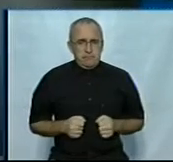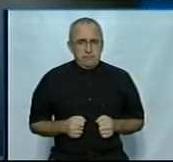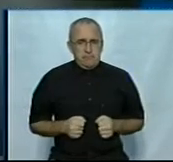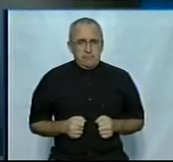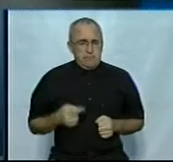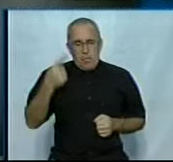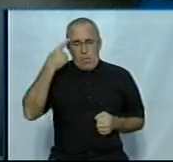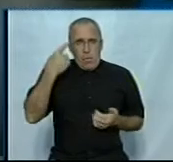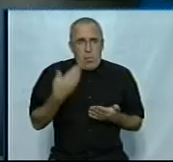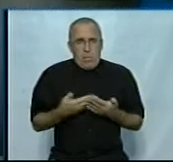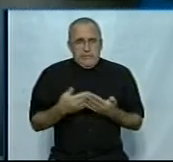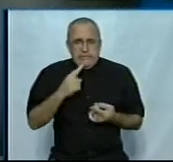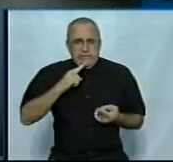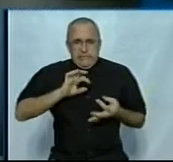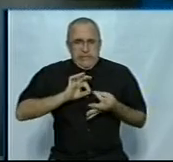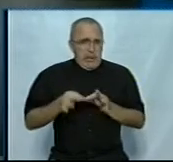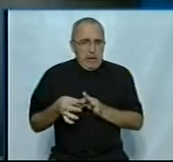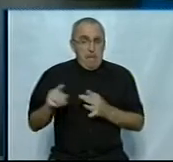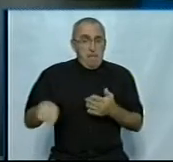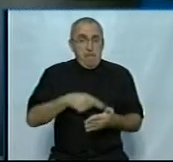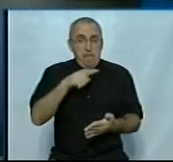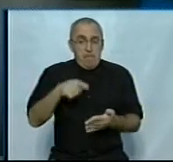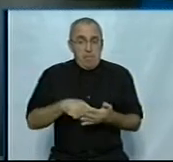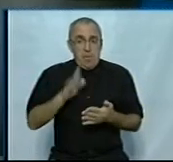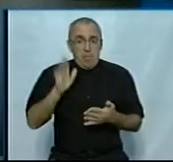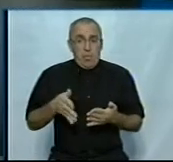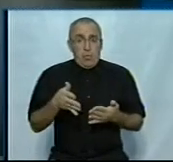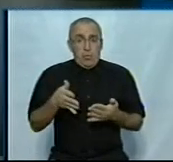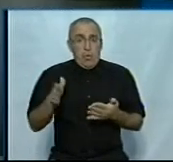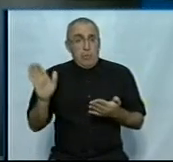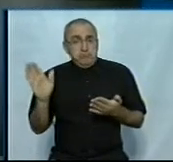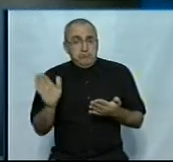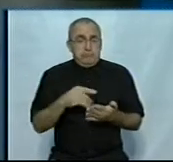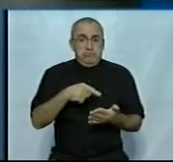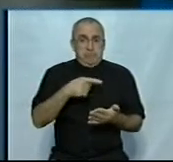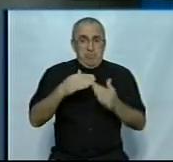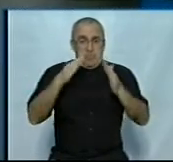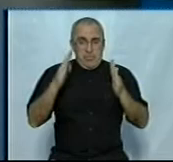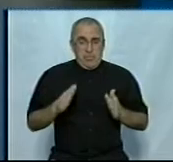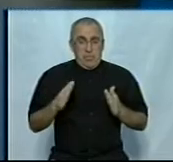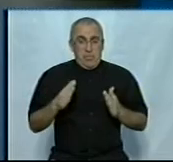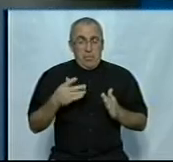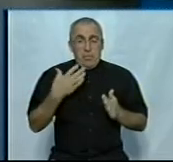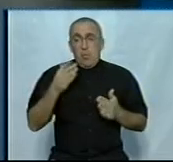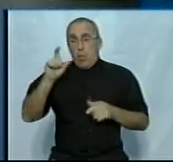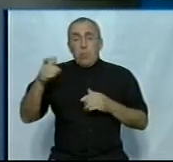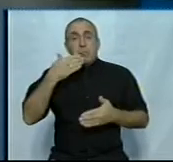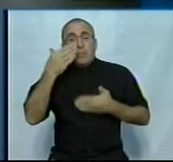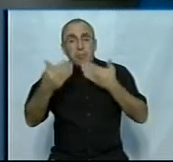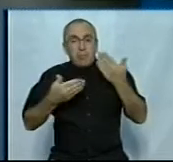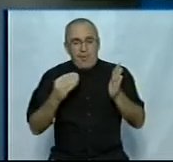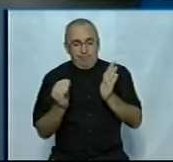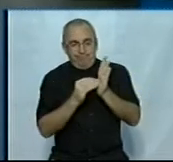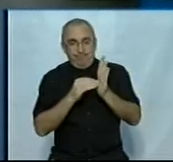навіть уявити складно, що місто потім позбудеться цього приміщення. Тобто, я до того веду, що запитують люди у